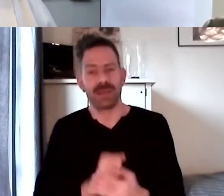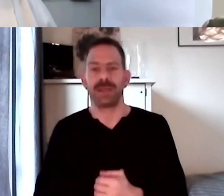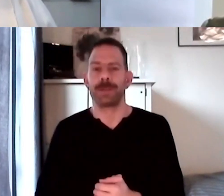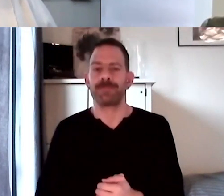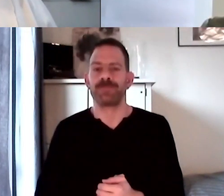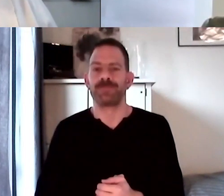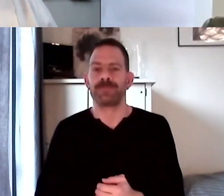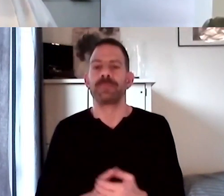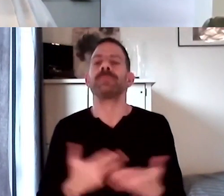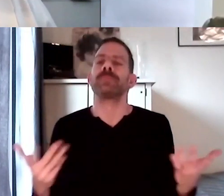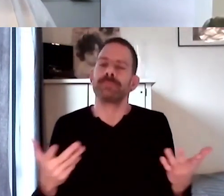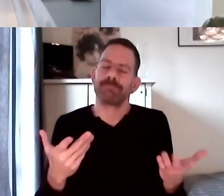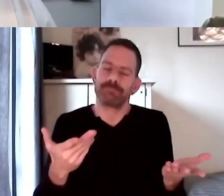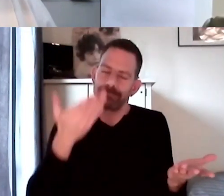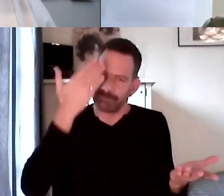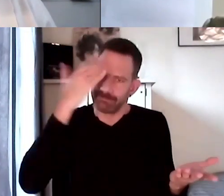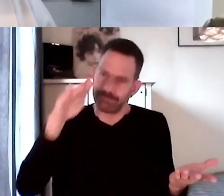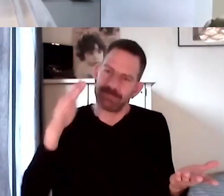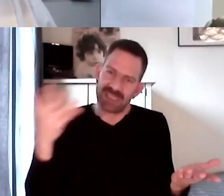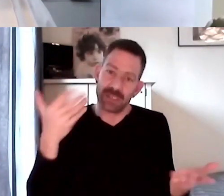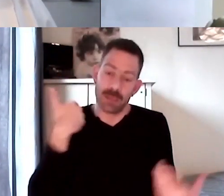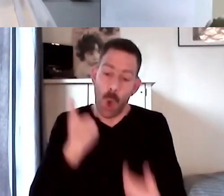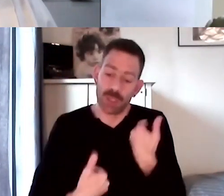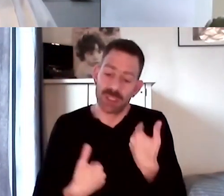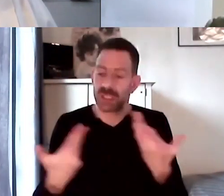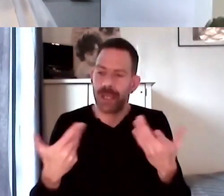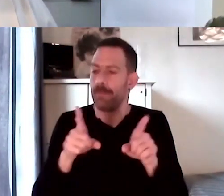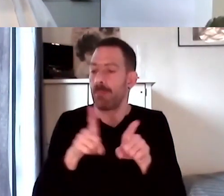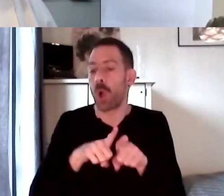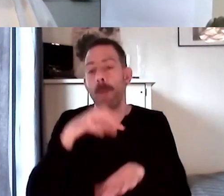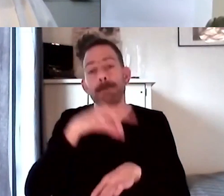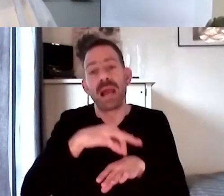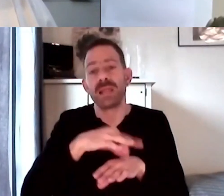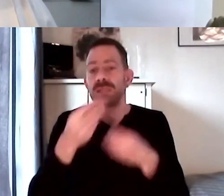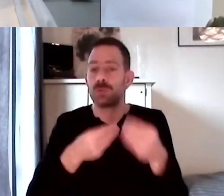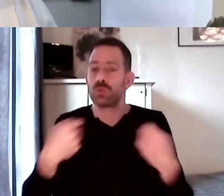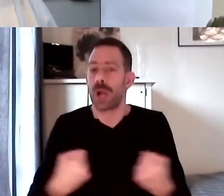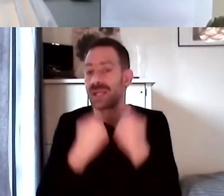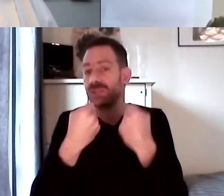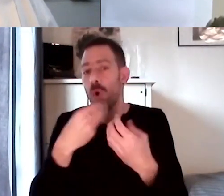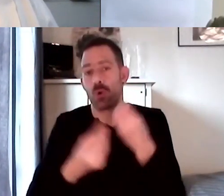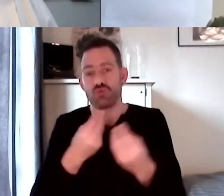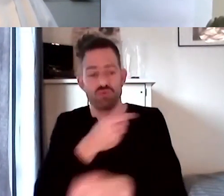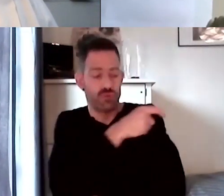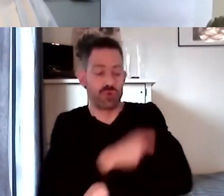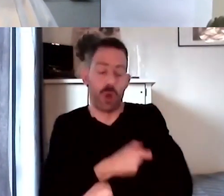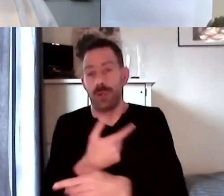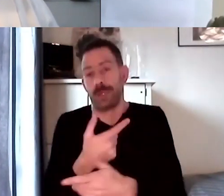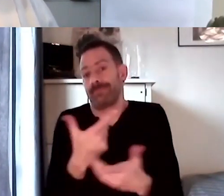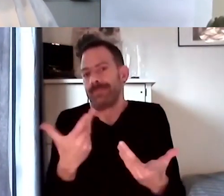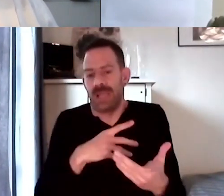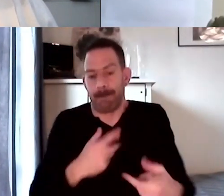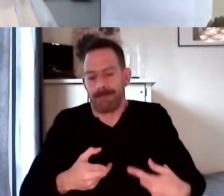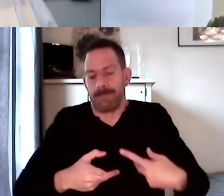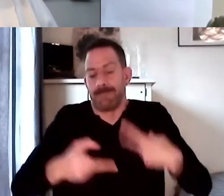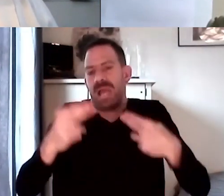on sait que le handicap, il y a toute une phase, hein, c'est comme une maladie ou un accident ou un deuil, on a une phase de deuil. Et donc, ça peut mettre